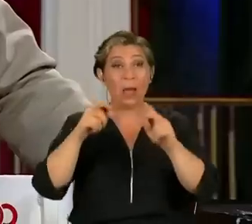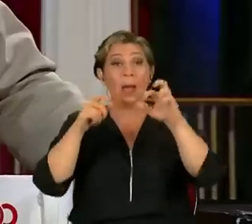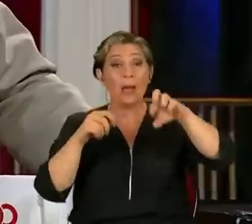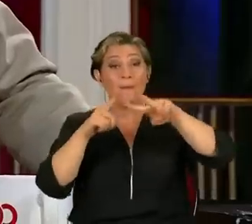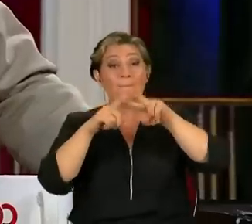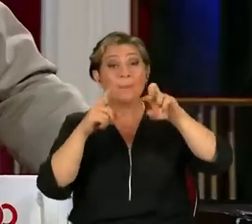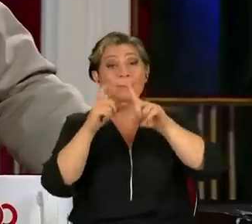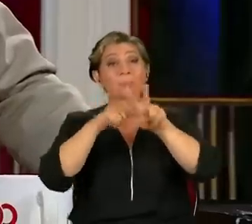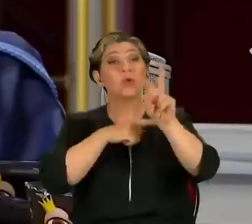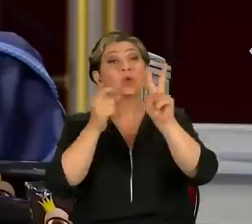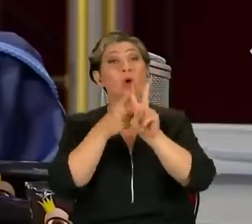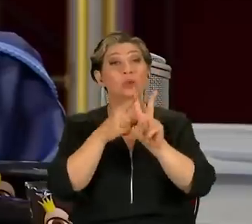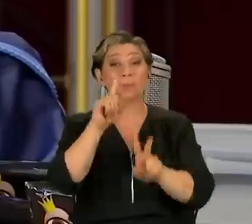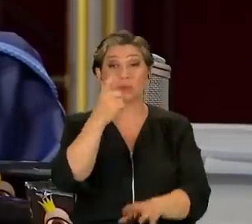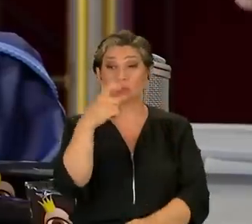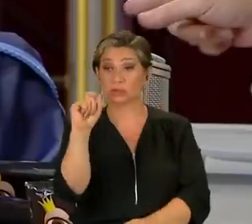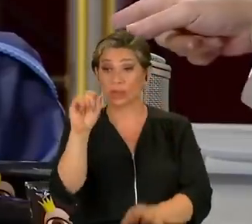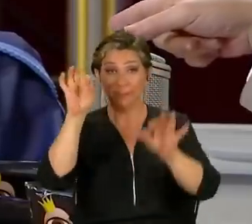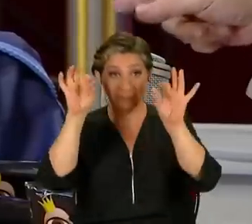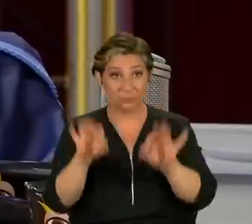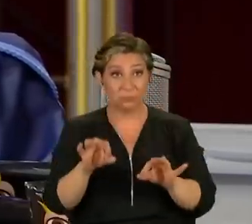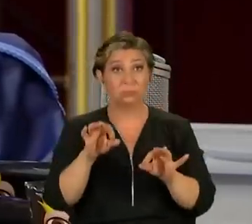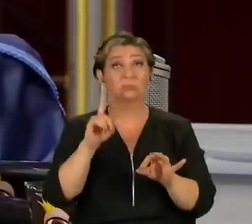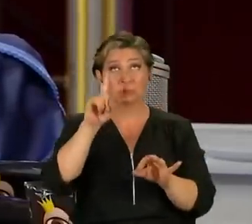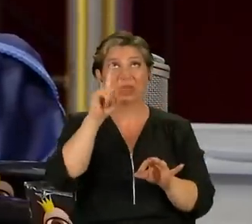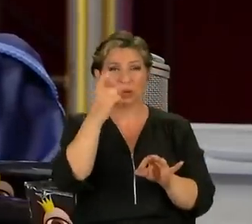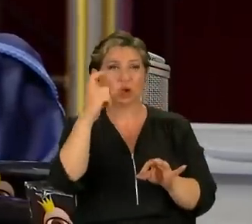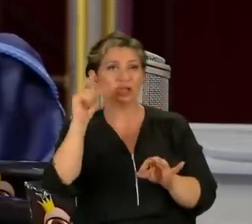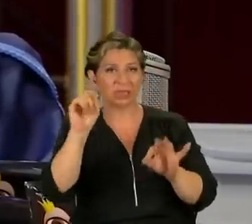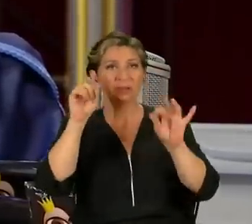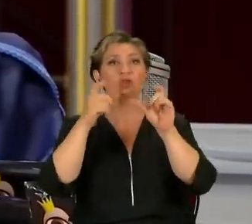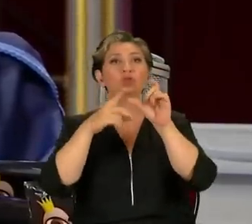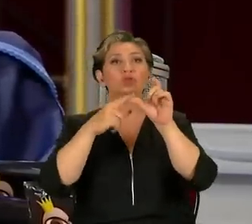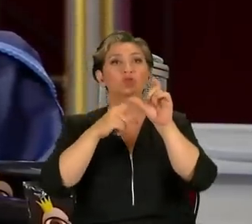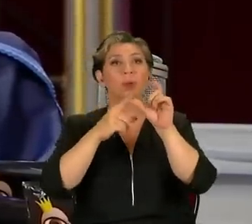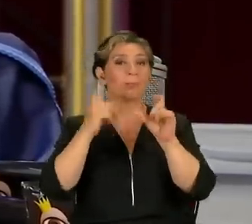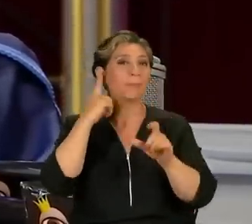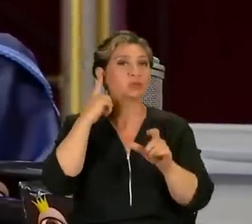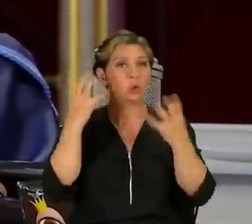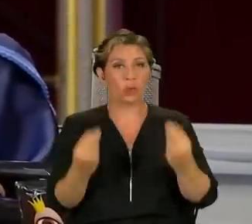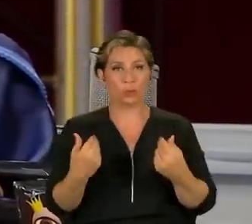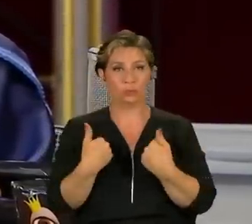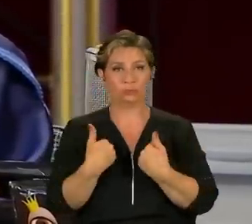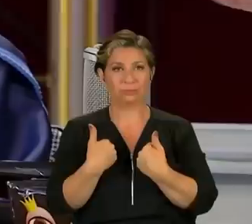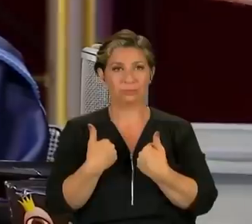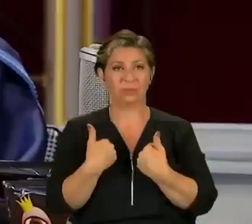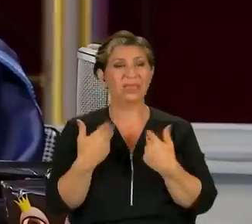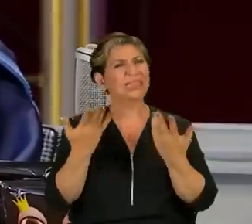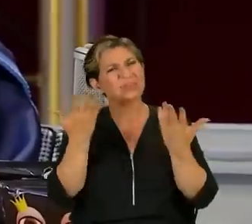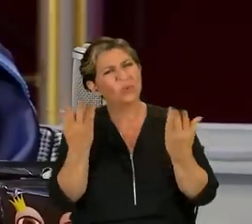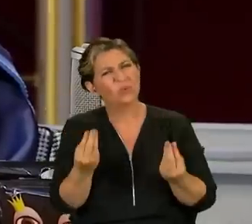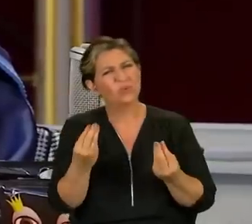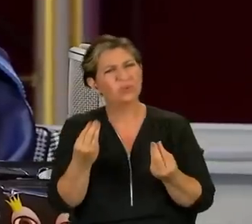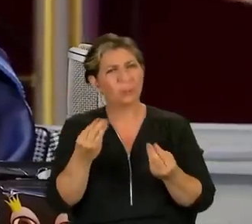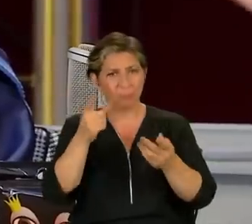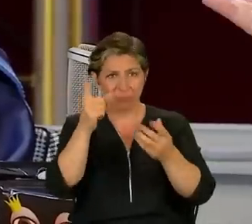Papyon'da. Evet. 90'da başladı. 90 mıydı o? 1990 Şubat ayında meşhur oldum. Nasıl oldu? Meşhur